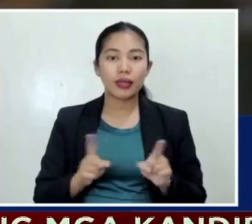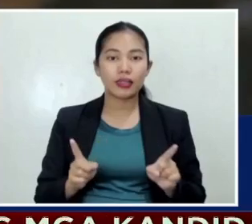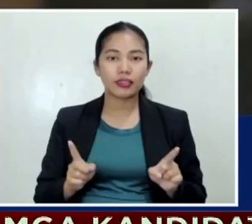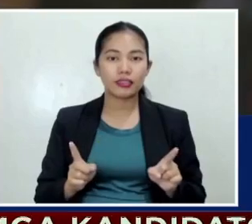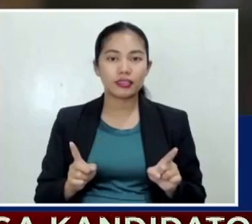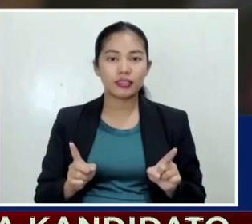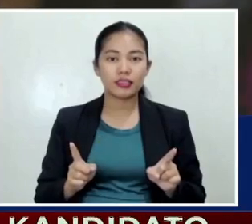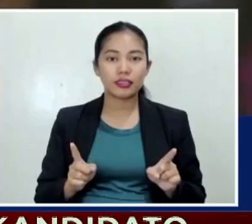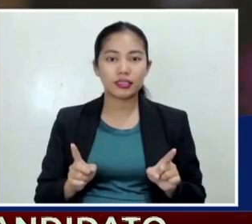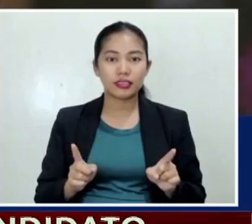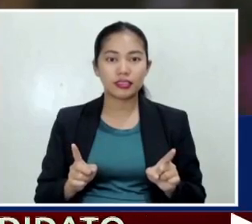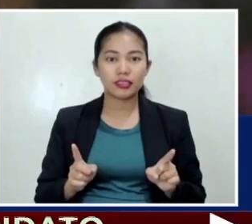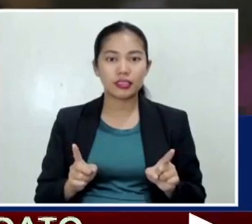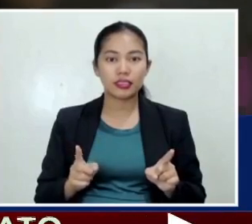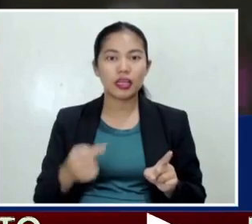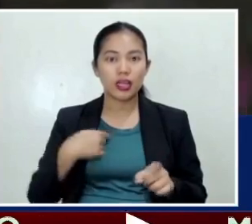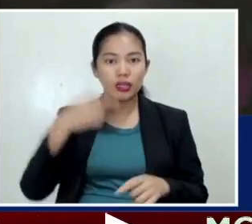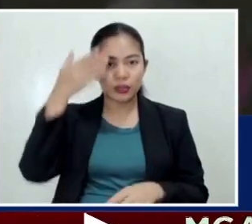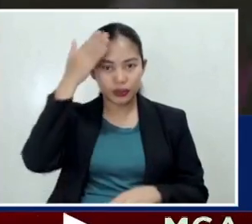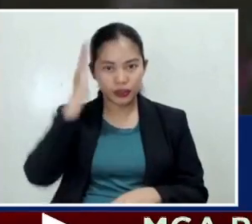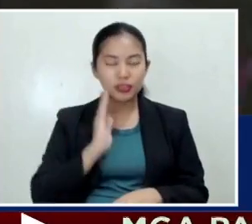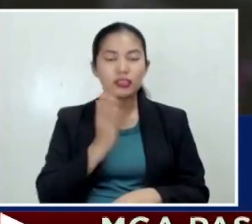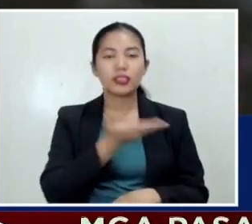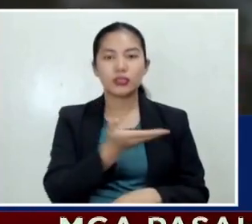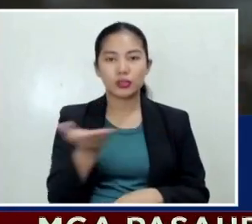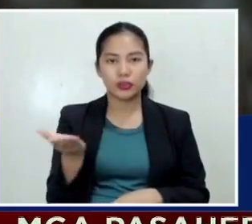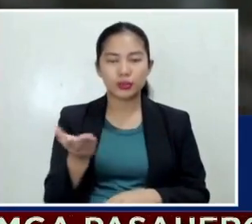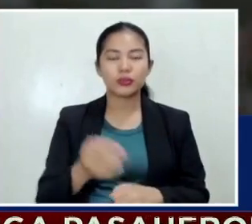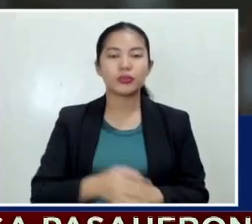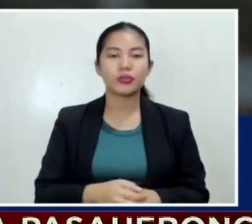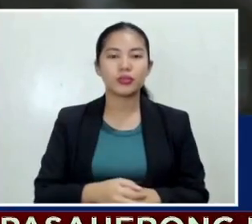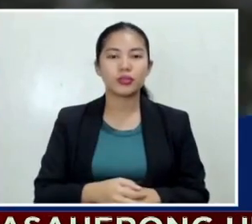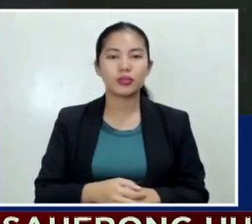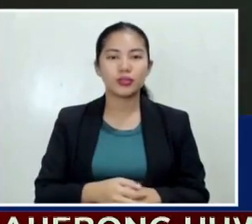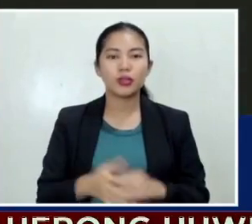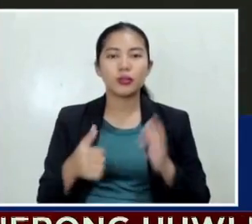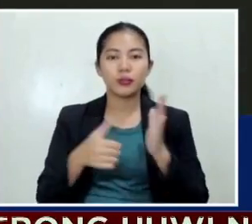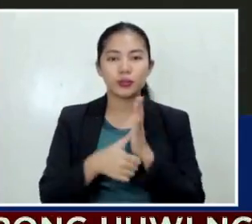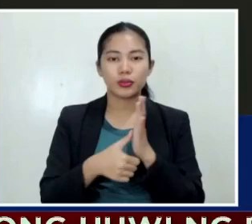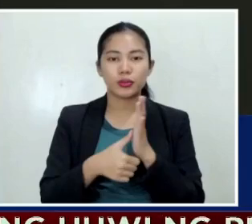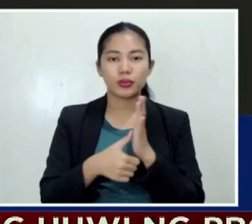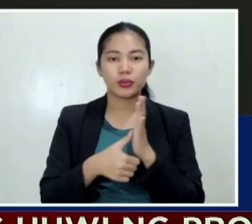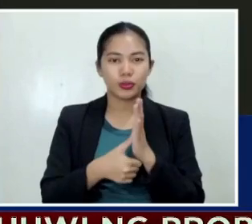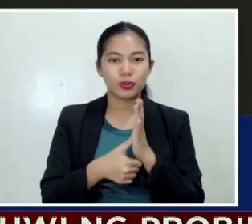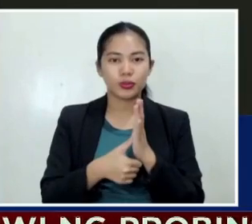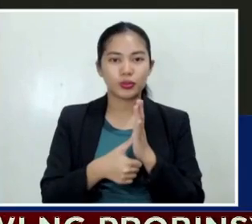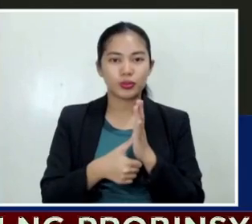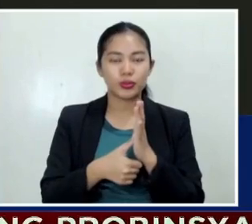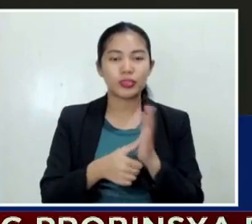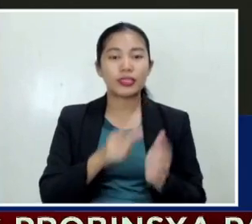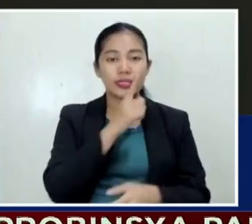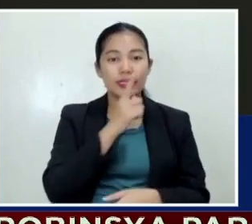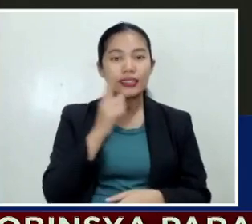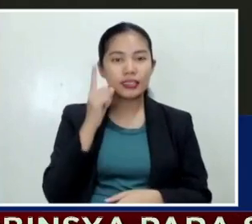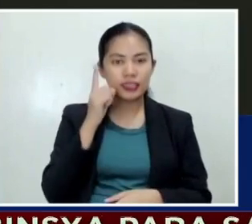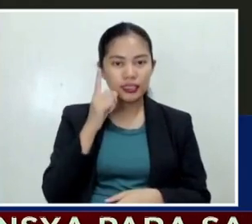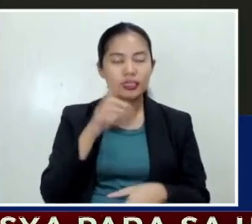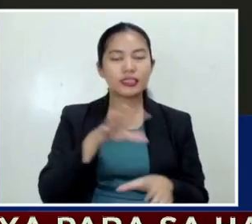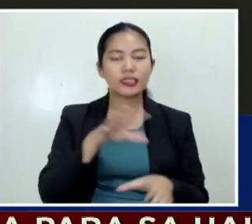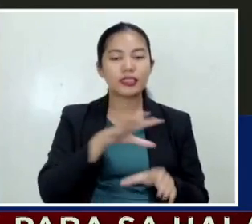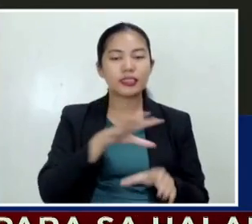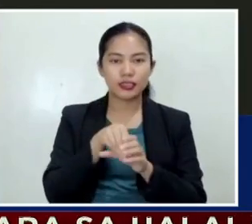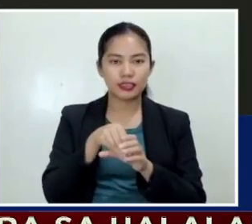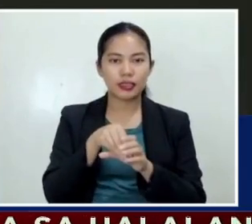pakiulay ngunyan, sa lambang Lenny na iboboto, dapat po Kiko Pangilinan